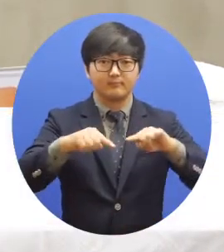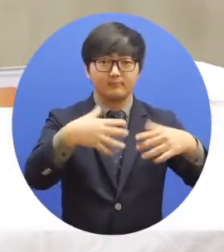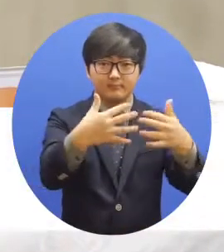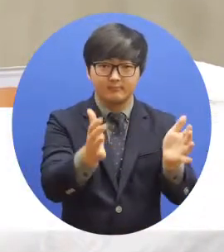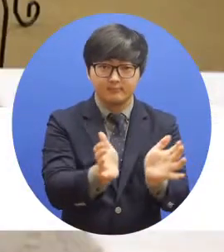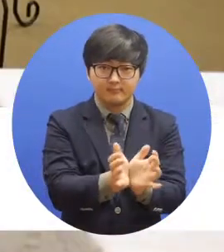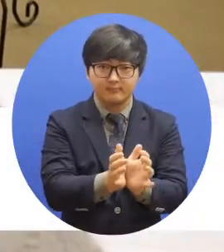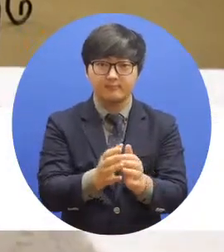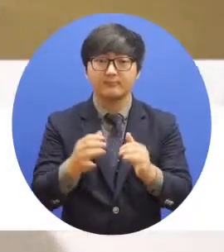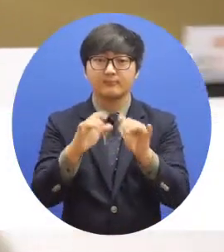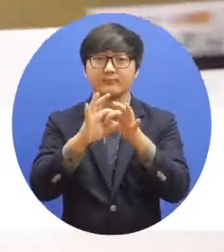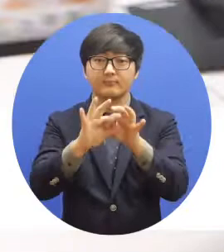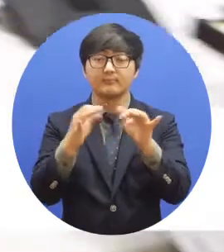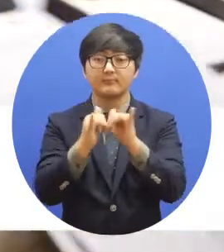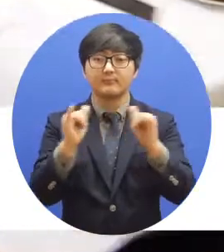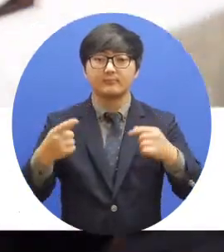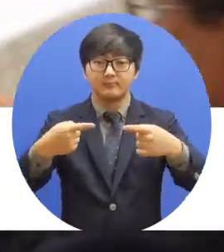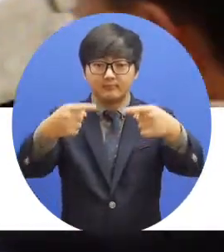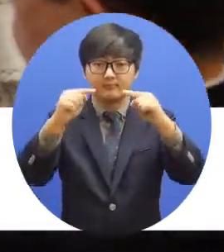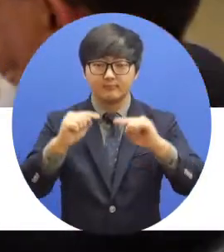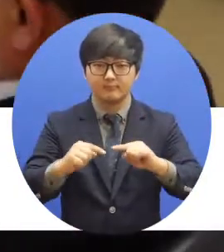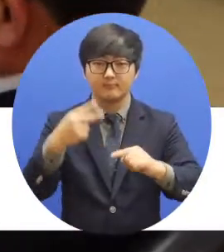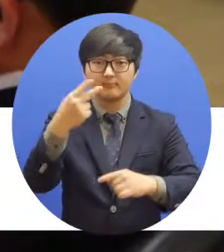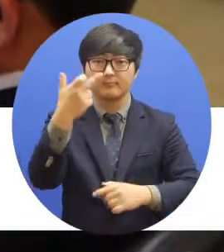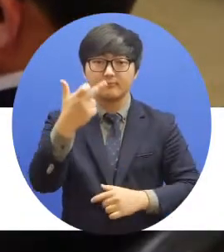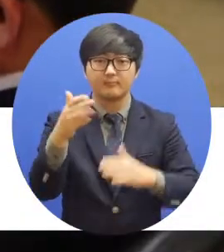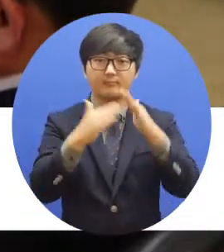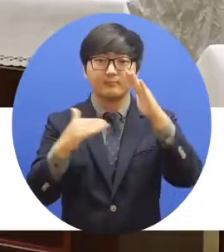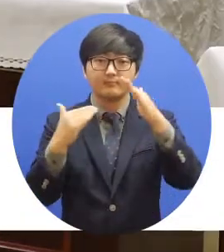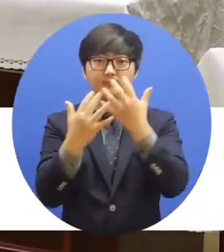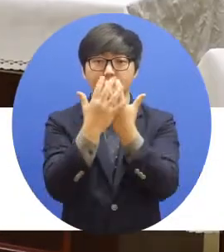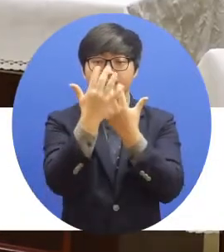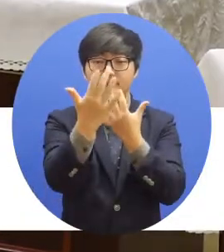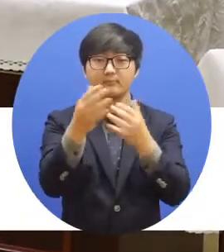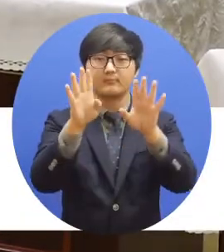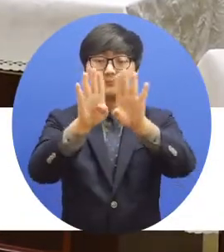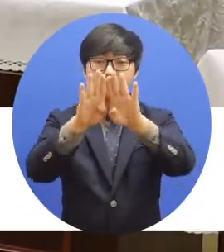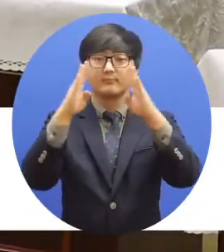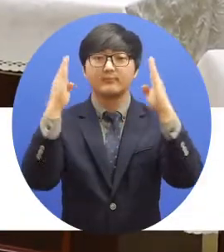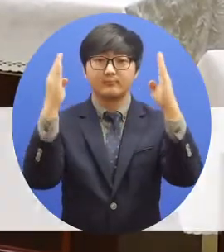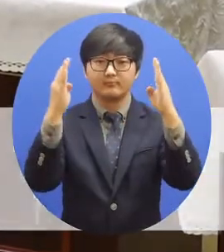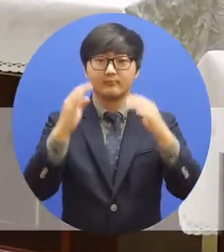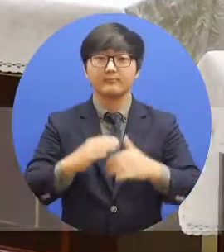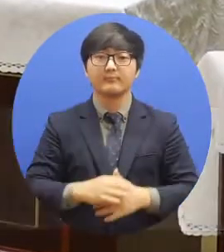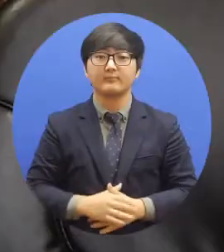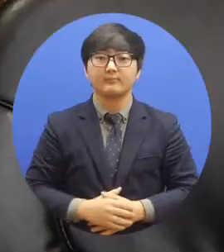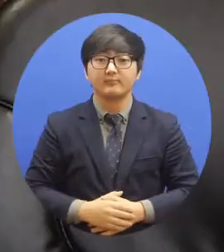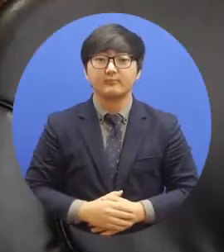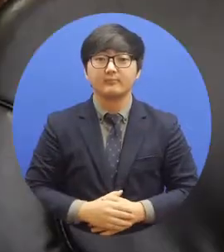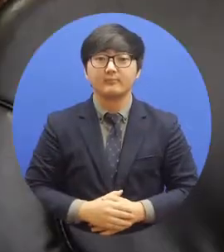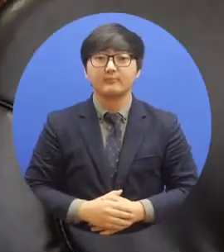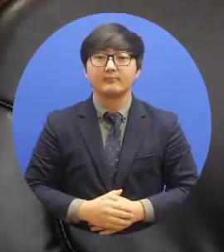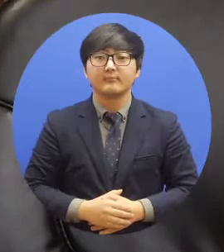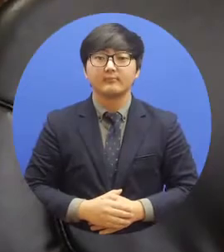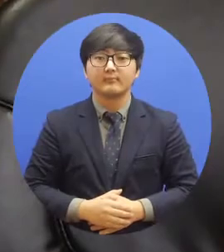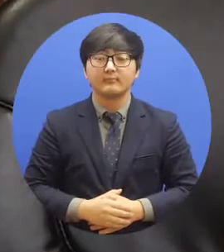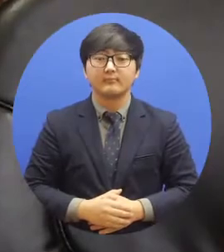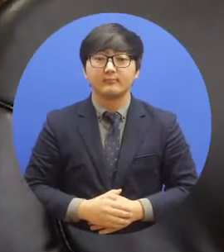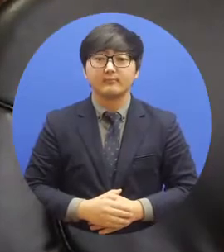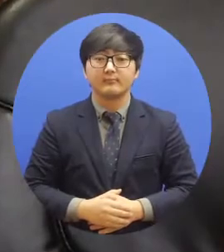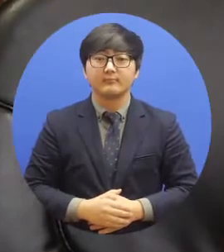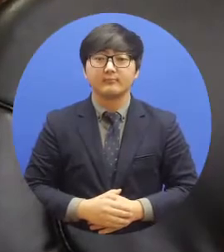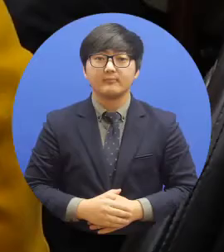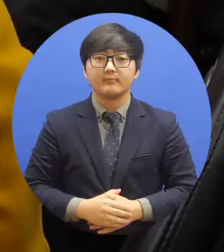구성된 금강권 관광협의회 2017년 정기총회가 각 지자체별 관계자들이 참석한 가운데